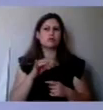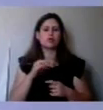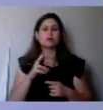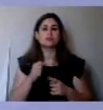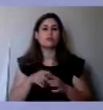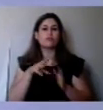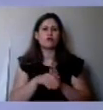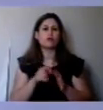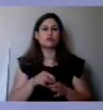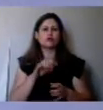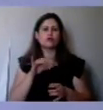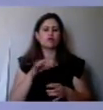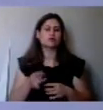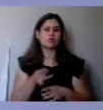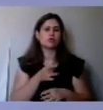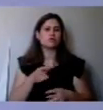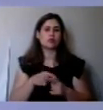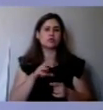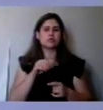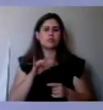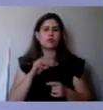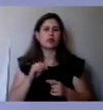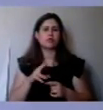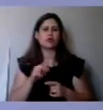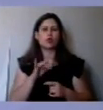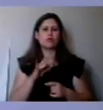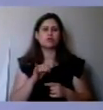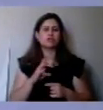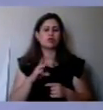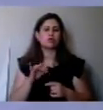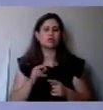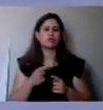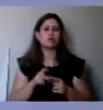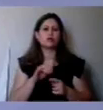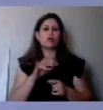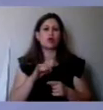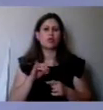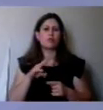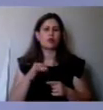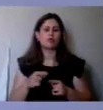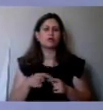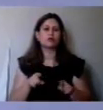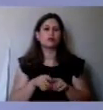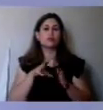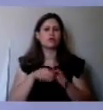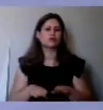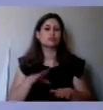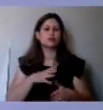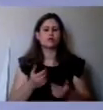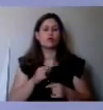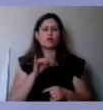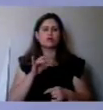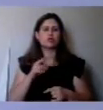Увійшли до Суворовського району, Степанівка та Комишани, до Карабельного. Таке рішення було прийнято на